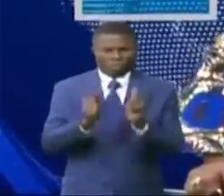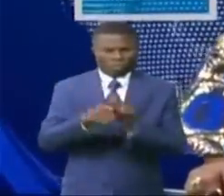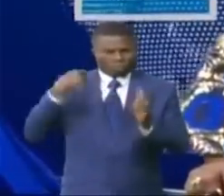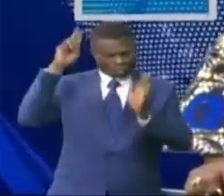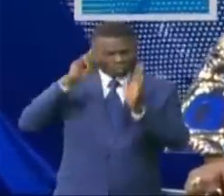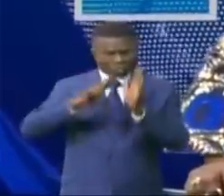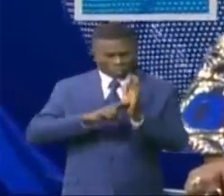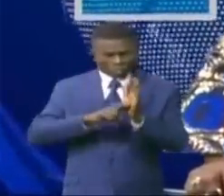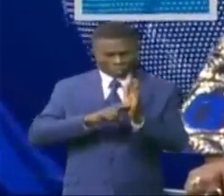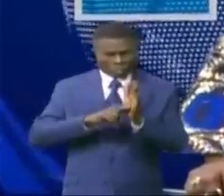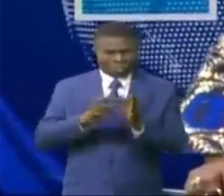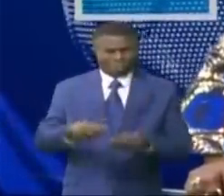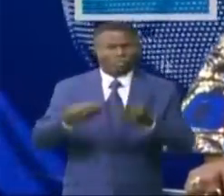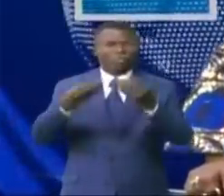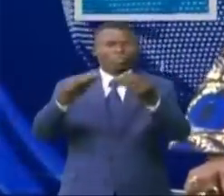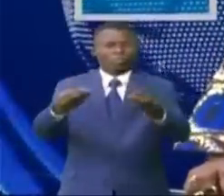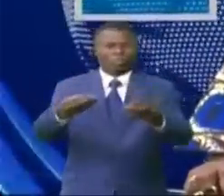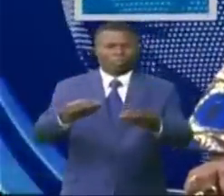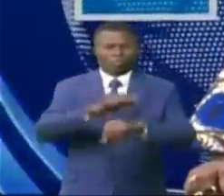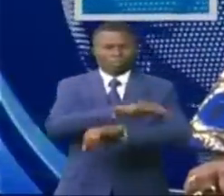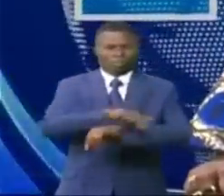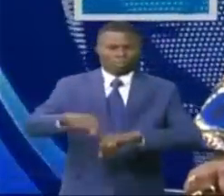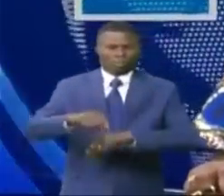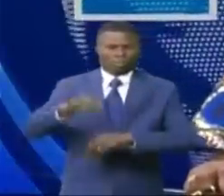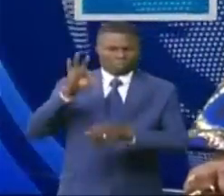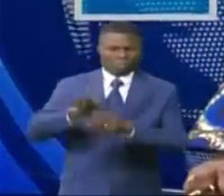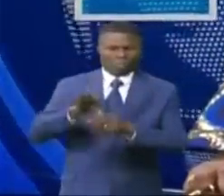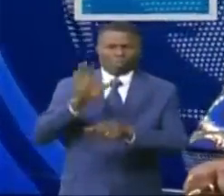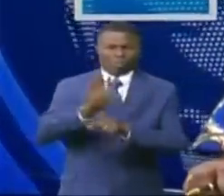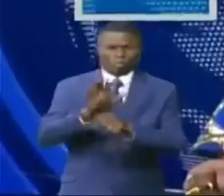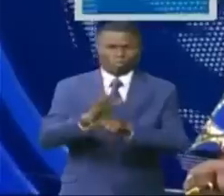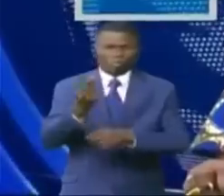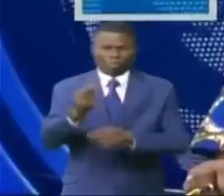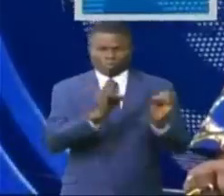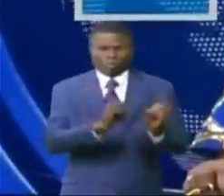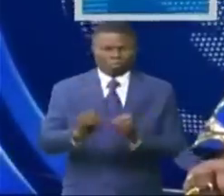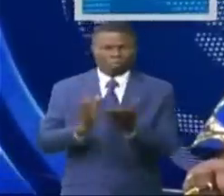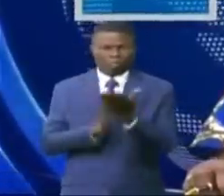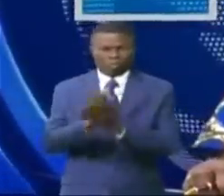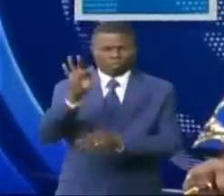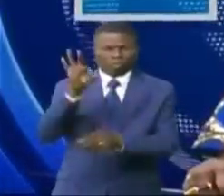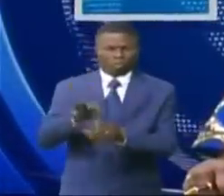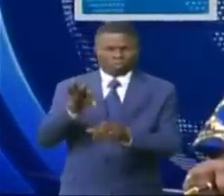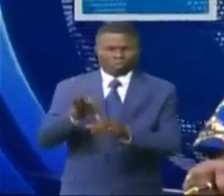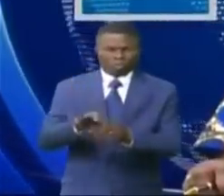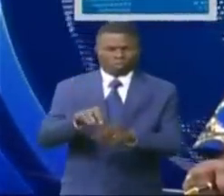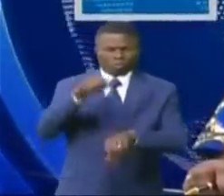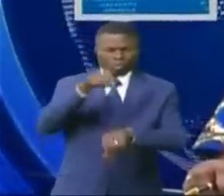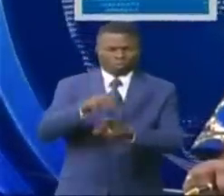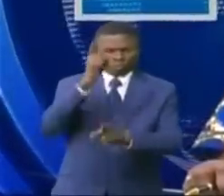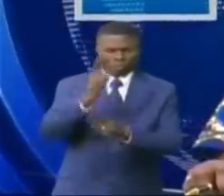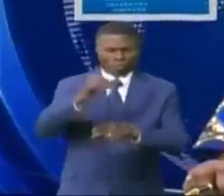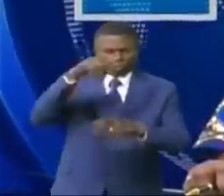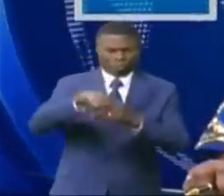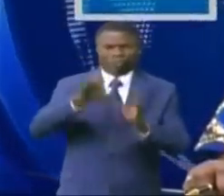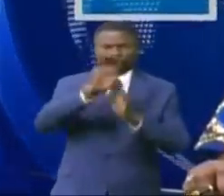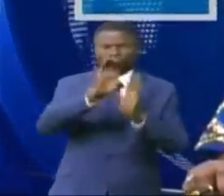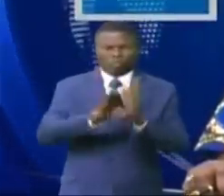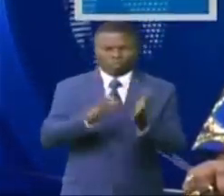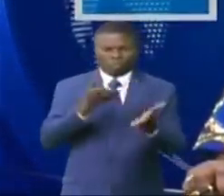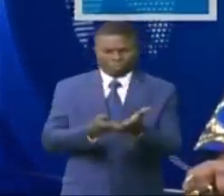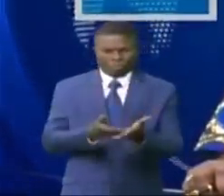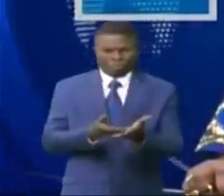afin qu'il mette à la disposition de la CENI des moyens conséquents pour l'organisation des élections dans les délais prévus par la